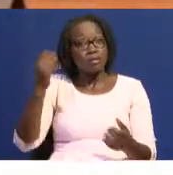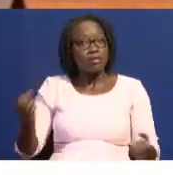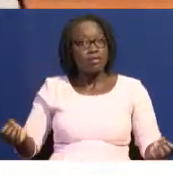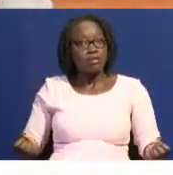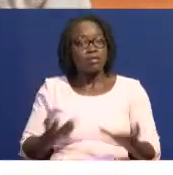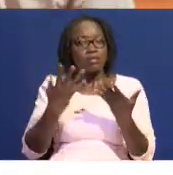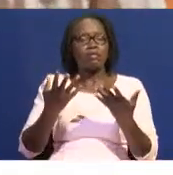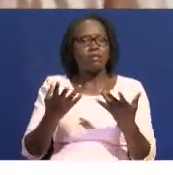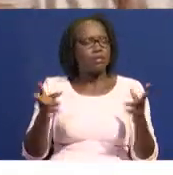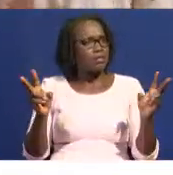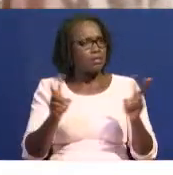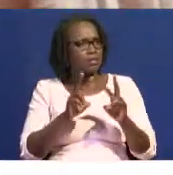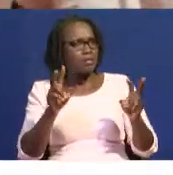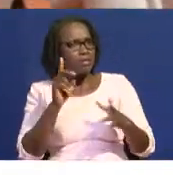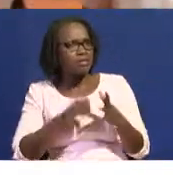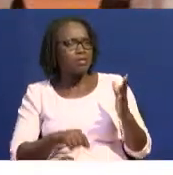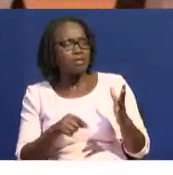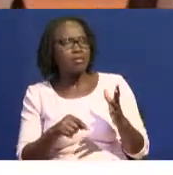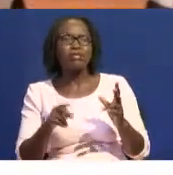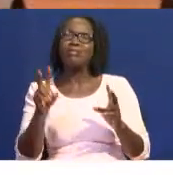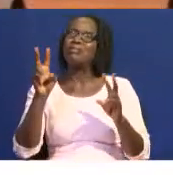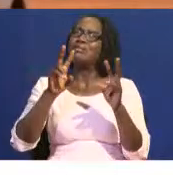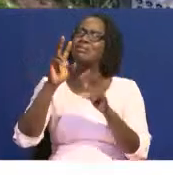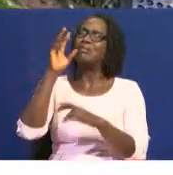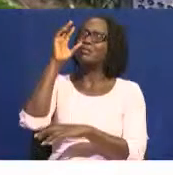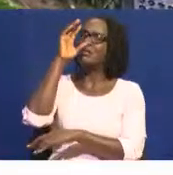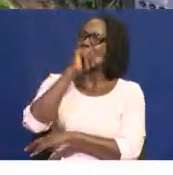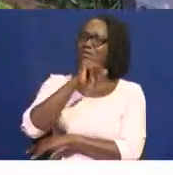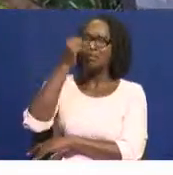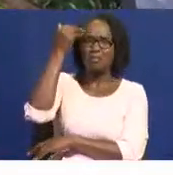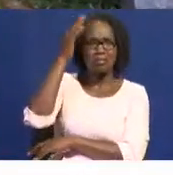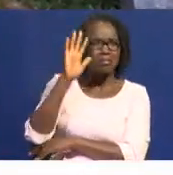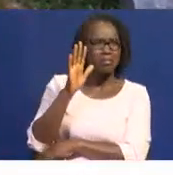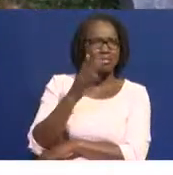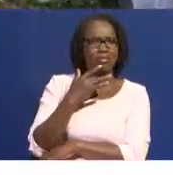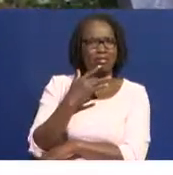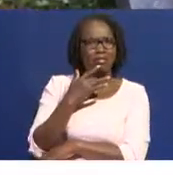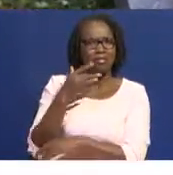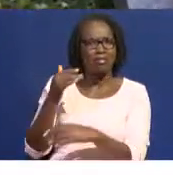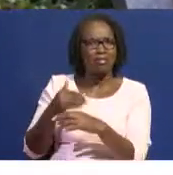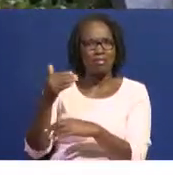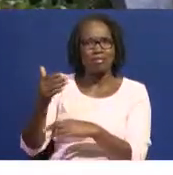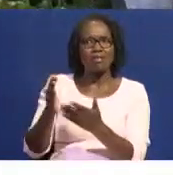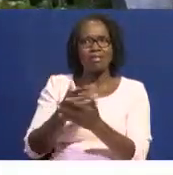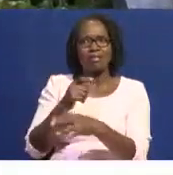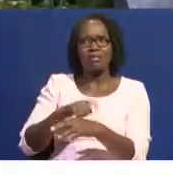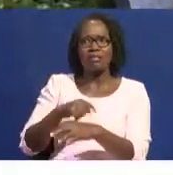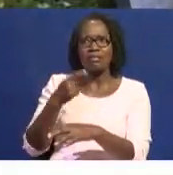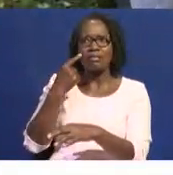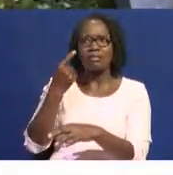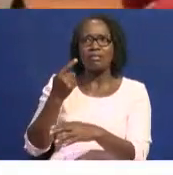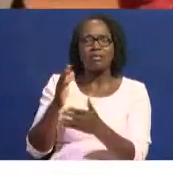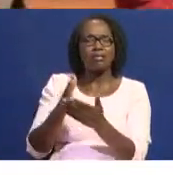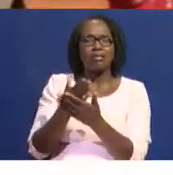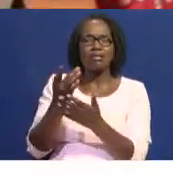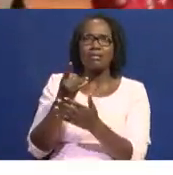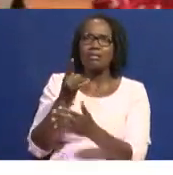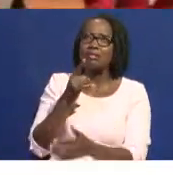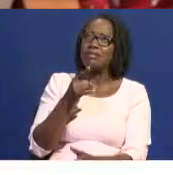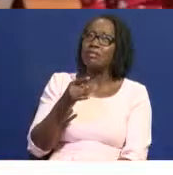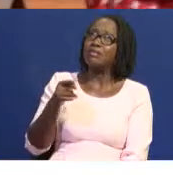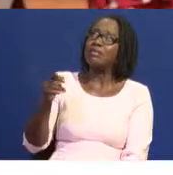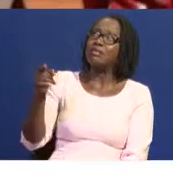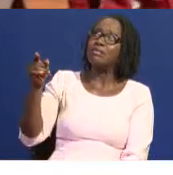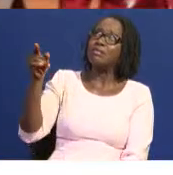Halafu tukatafuta ni nini huko juu, tukakosa kabisa ni nini. Tukakaa tu kidogo halafu tukaona kitu kikitoka huko